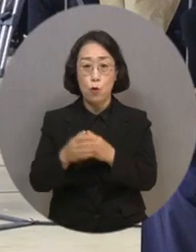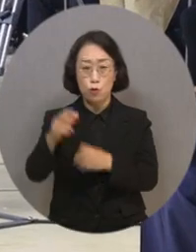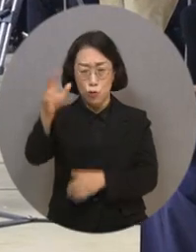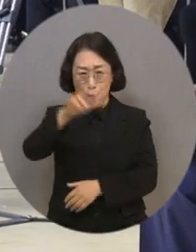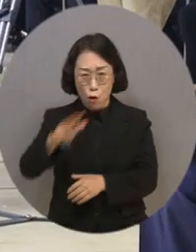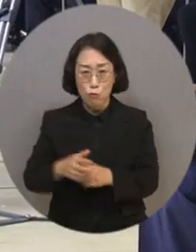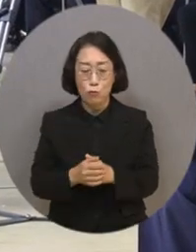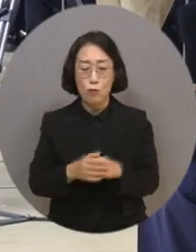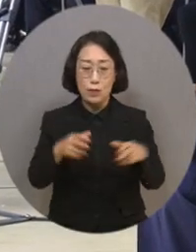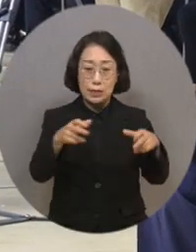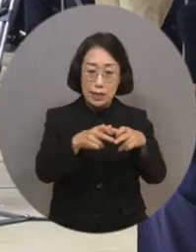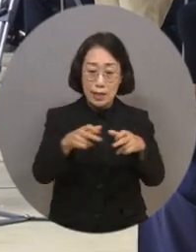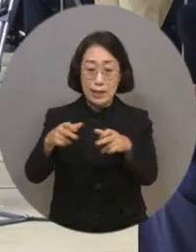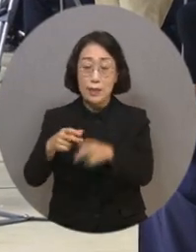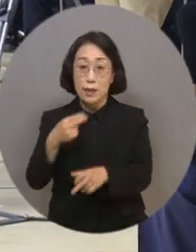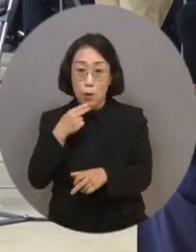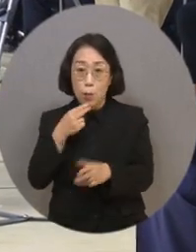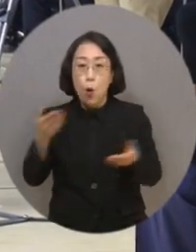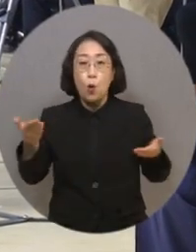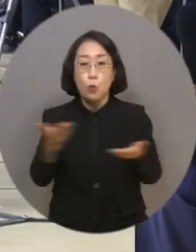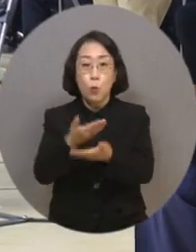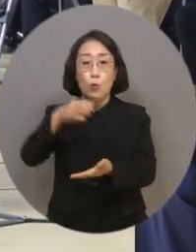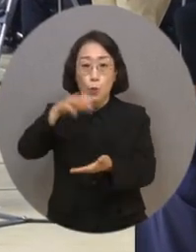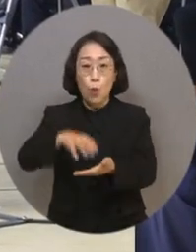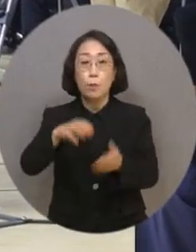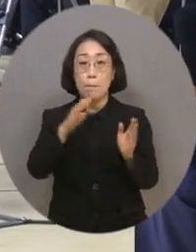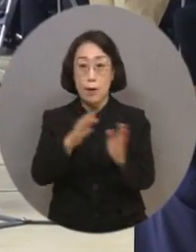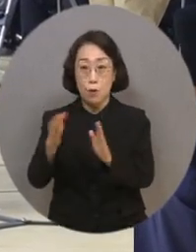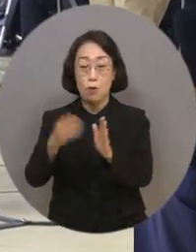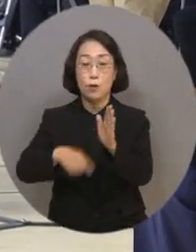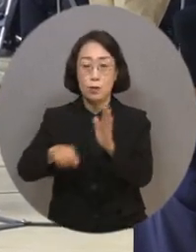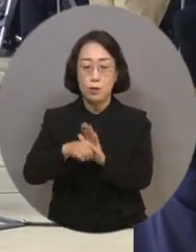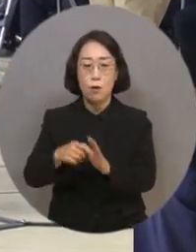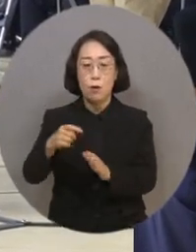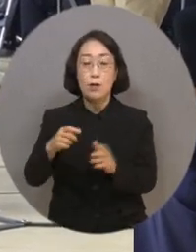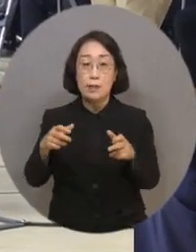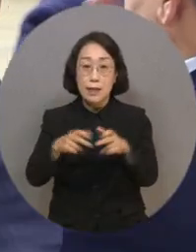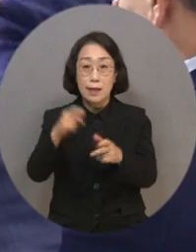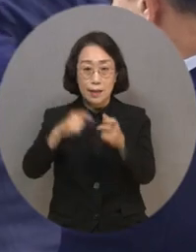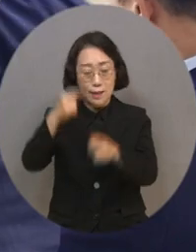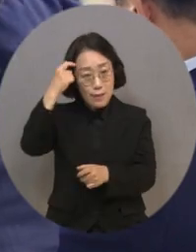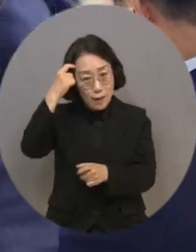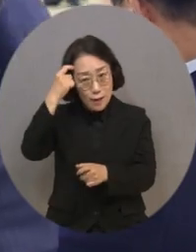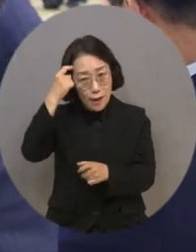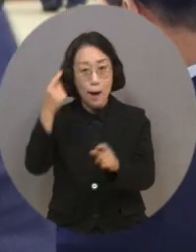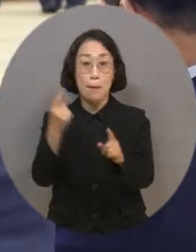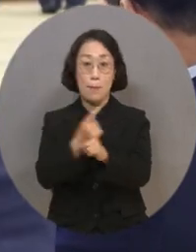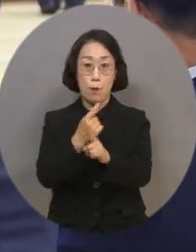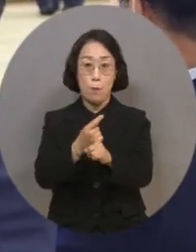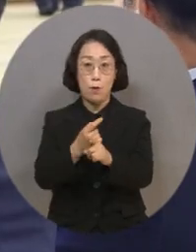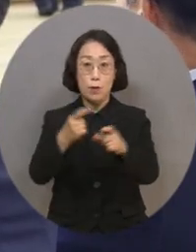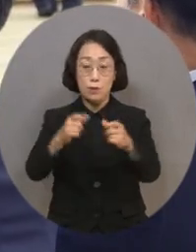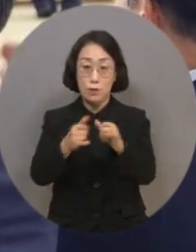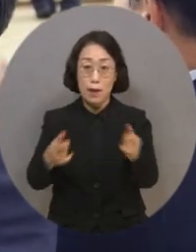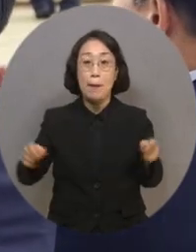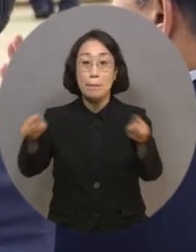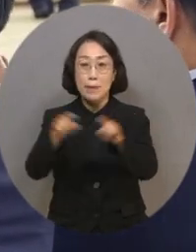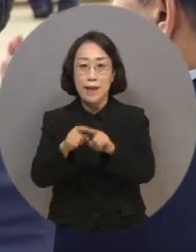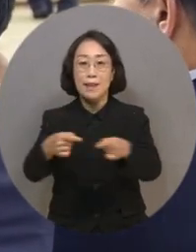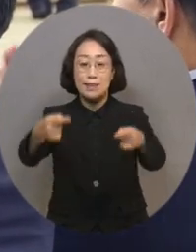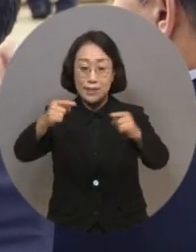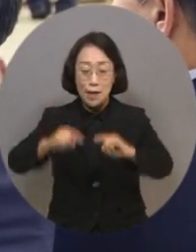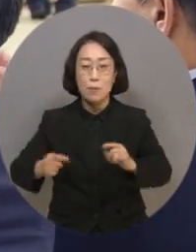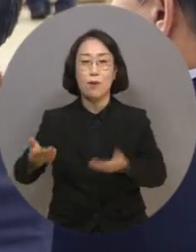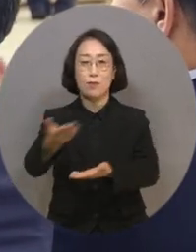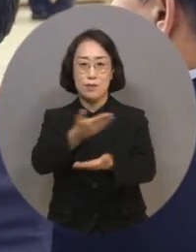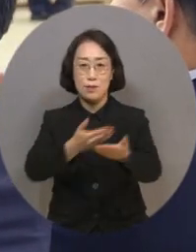척수장애인과 비장애인의 교류회장을 마련함으로써 장애인에 대한 인식을 고취하고 지역주민이 함께 즐길 수 있는